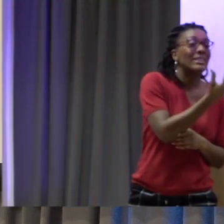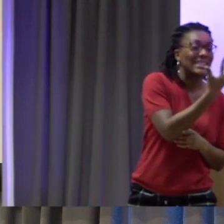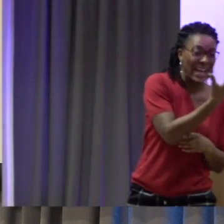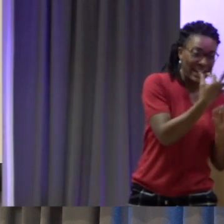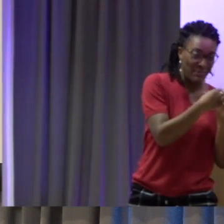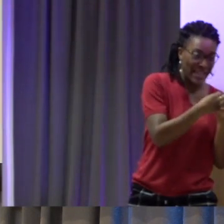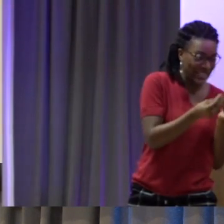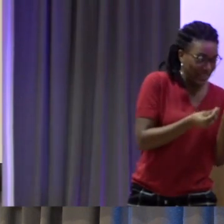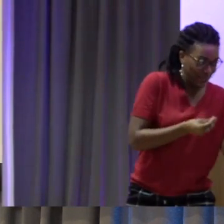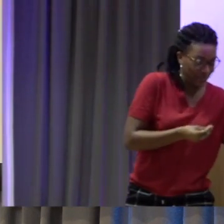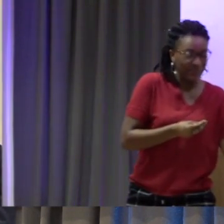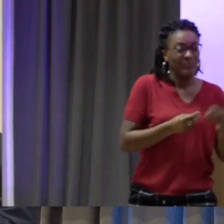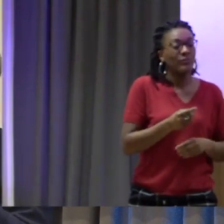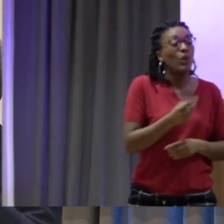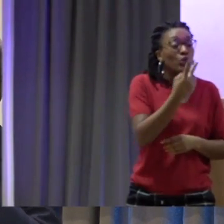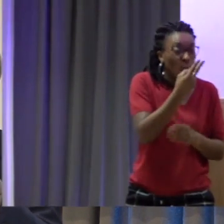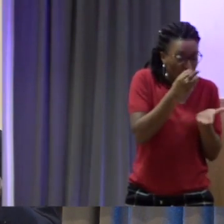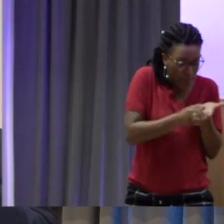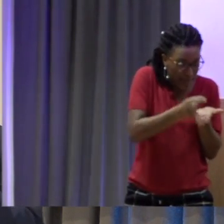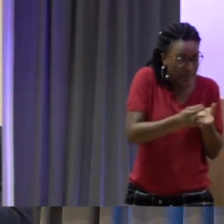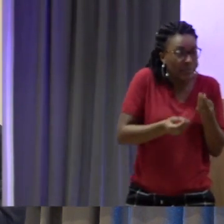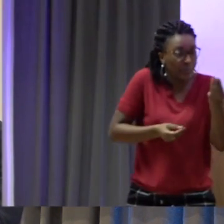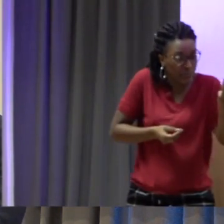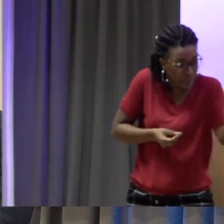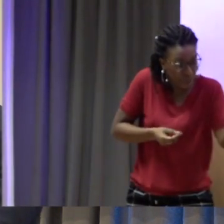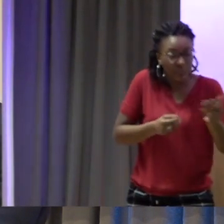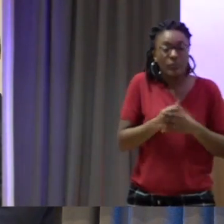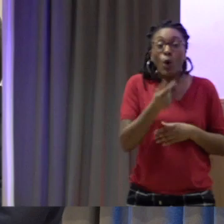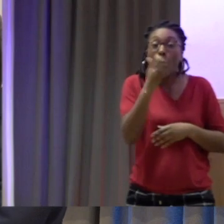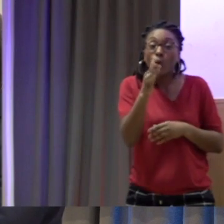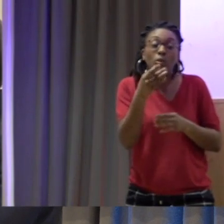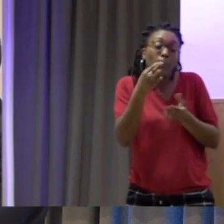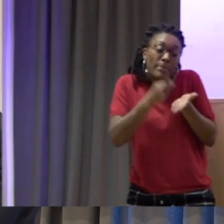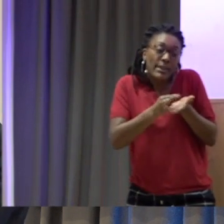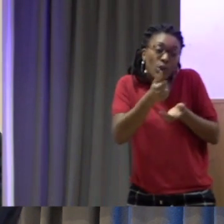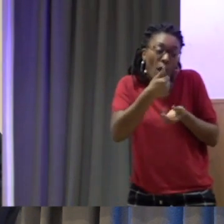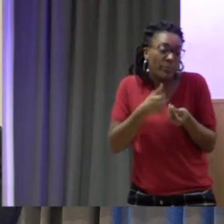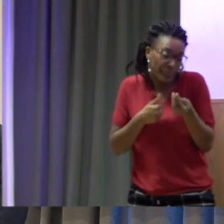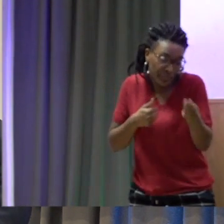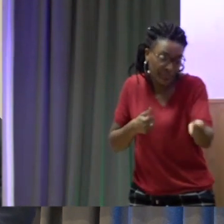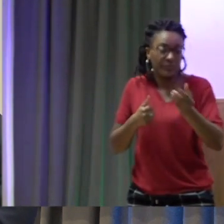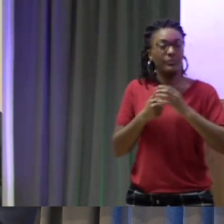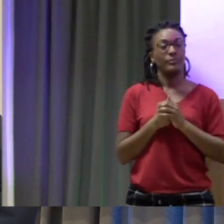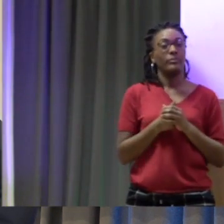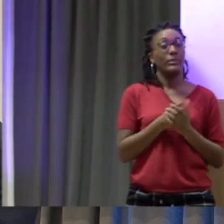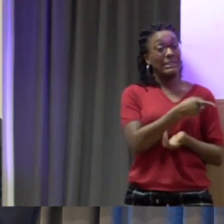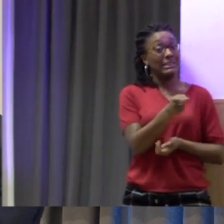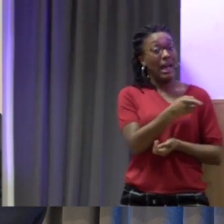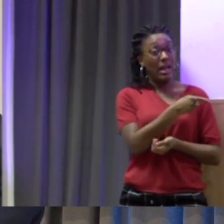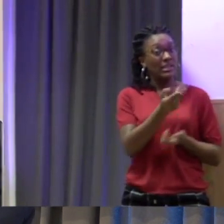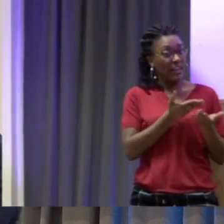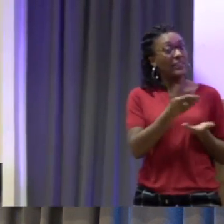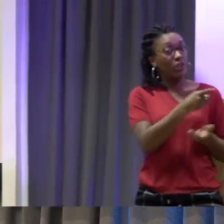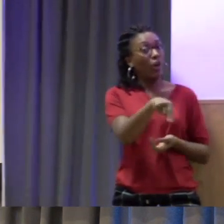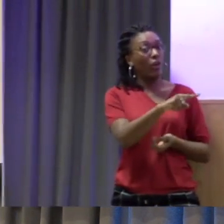5, à l'autre, il a remis 2, et à un autre, 1. Il s'agit des serviteurs, mais il s'agit